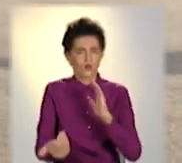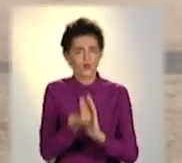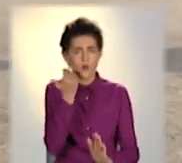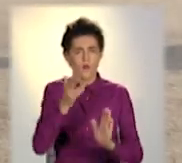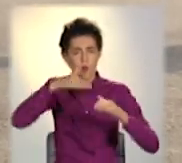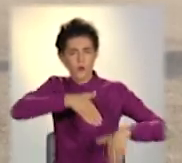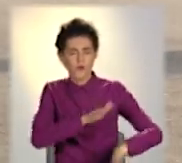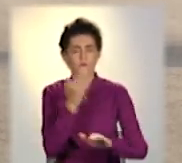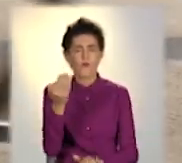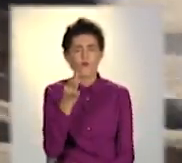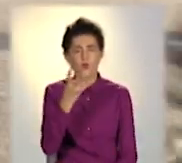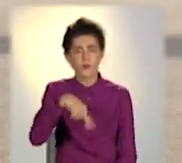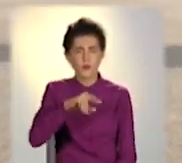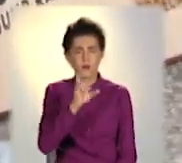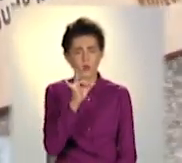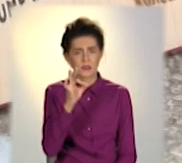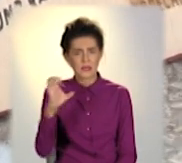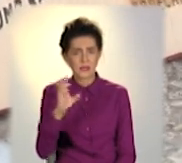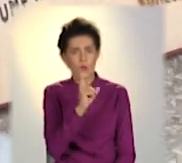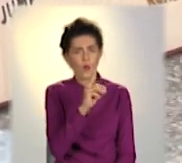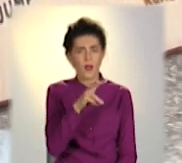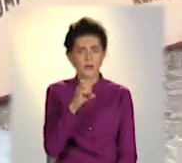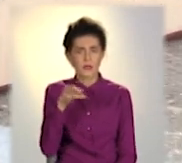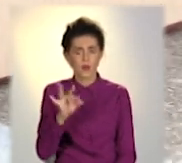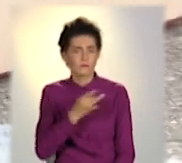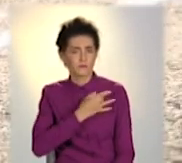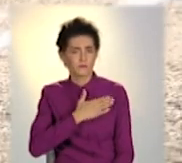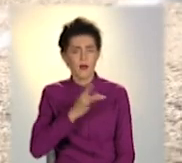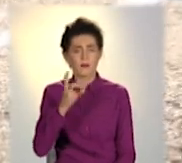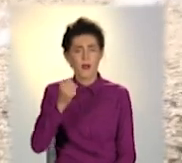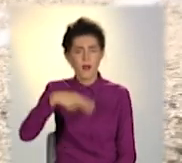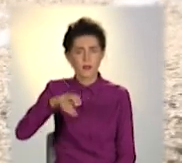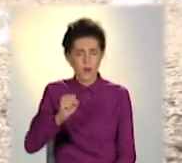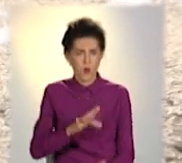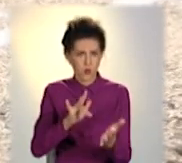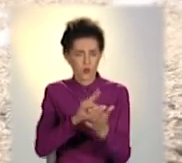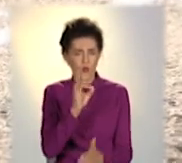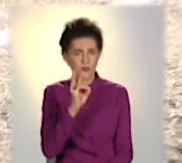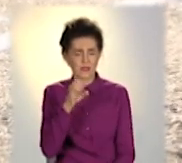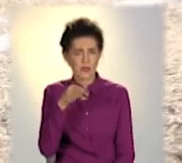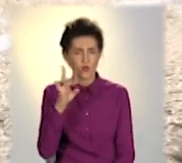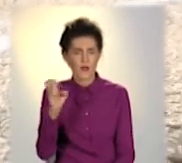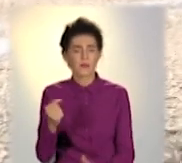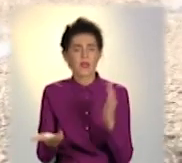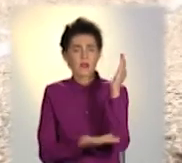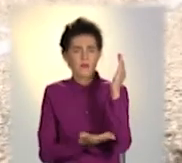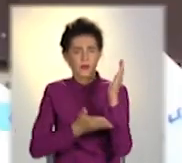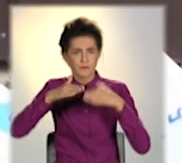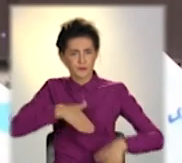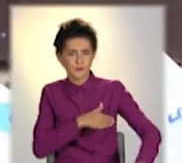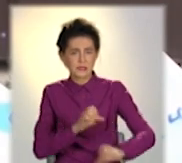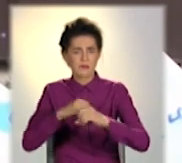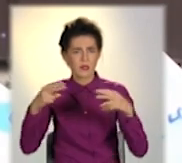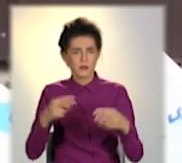скейт-гірки. Фонд Бориса Колеснікова спільно з опікунською радою Костянтинівки передали навчальному закладу дерев'яні дошки для катання.